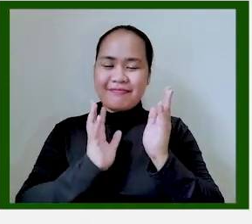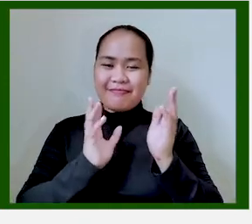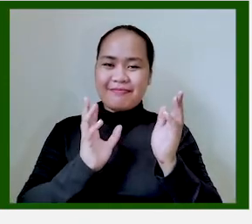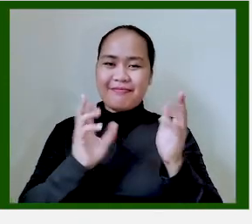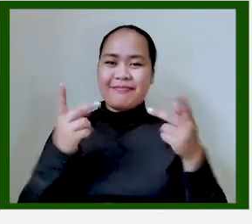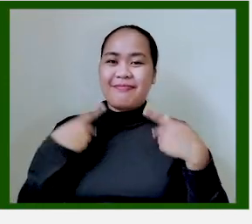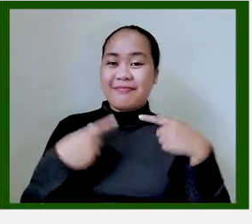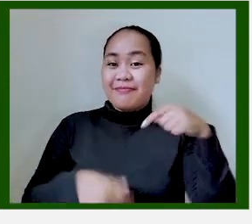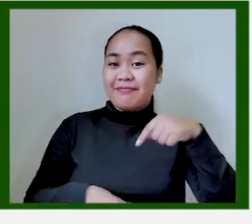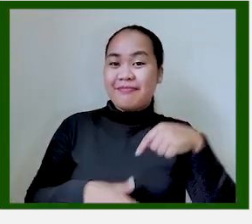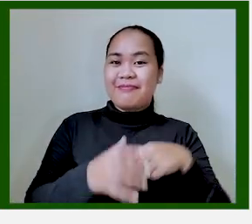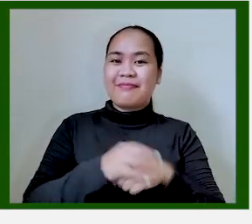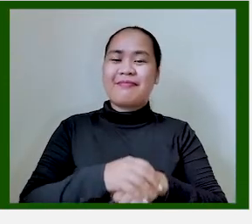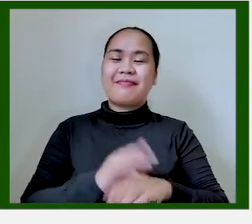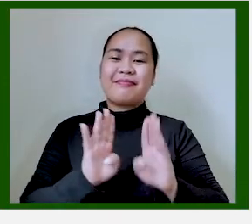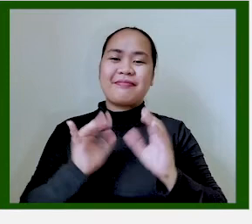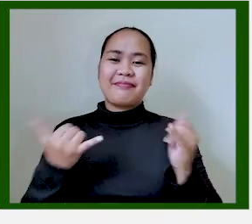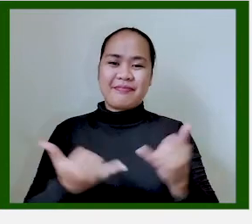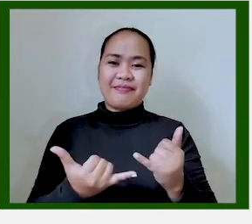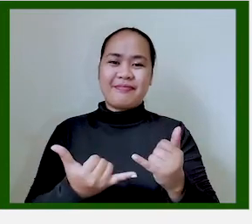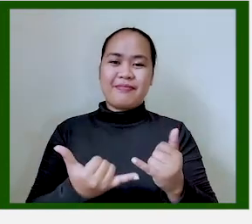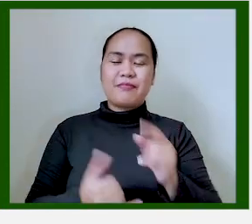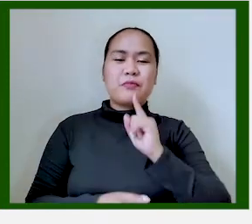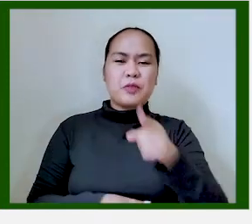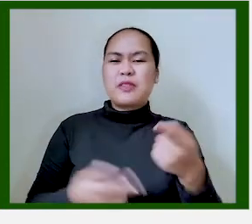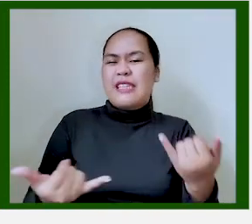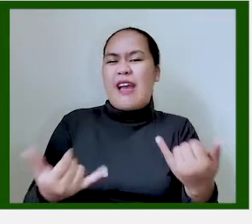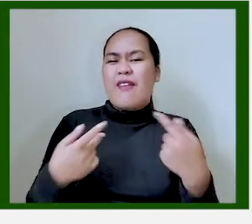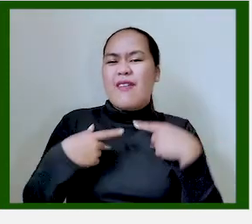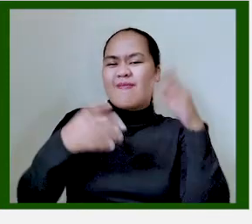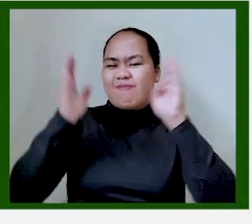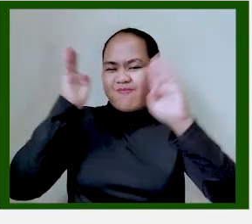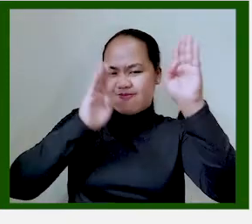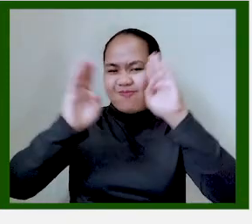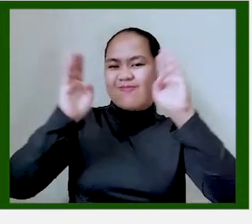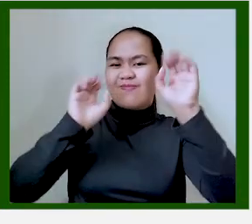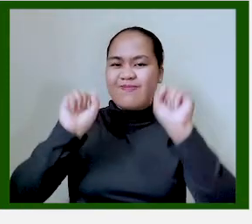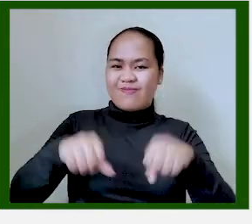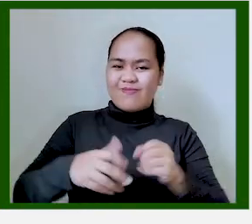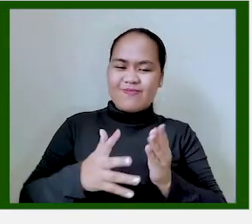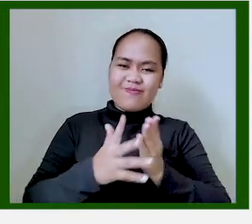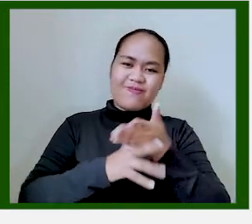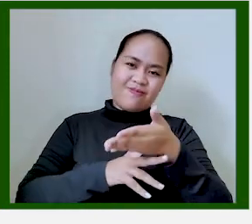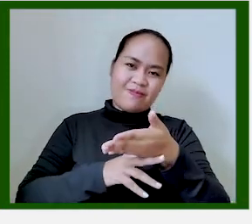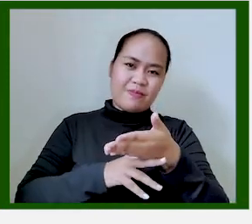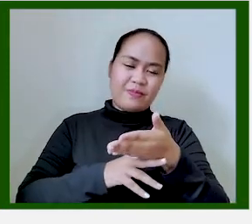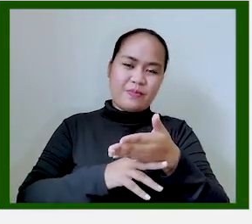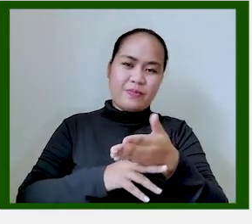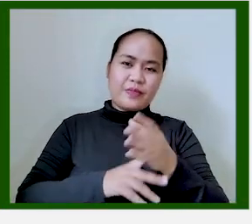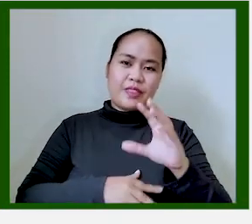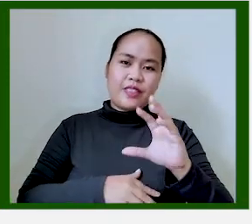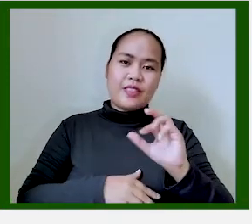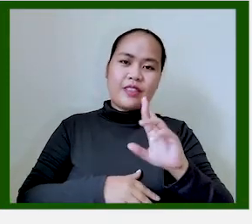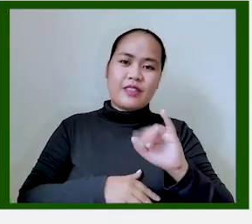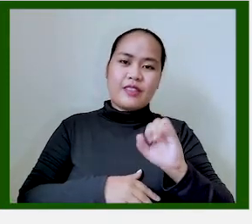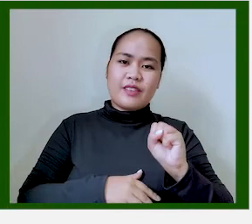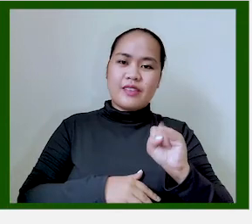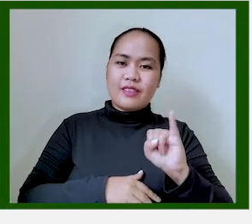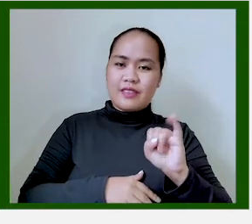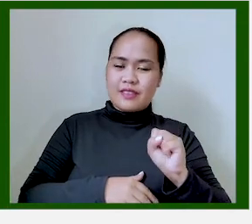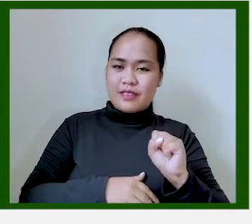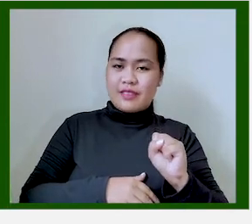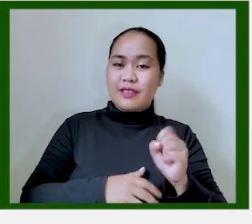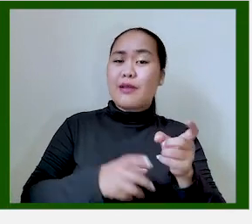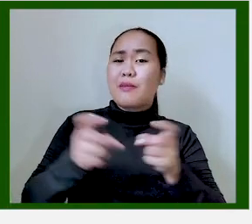ating komunidad, no, in spite of this crisis, no. Mga crisis management tayo ngayon sa ating komunidad, no,